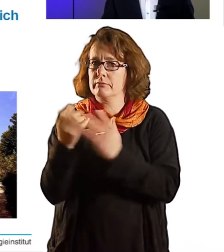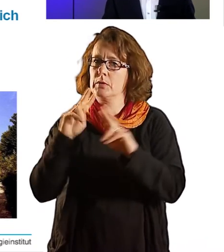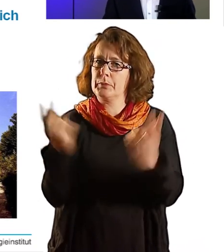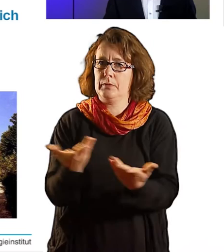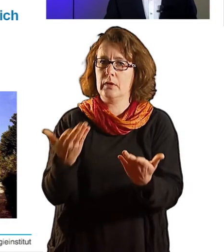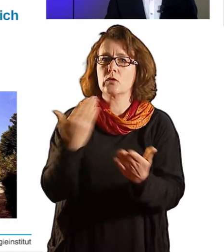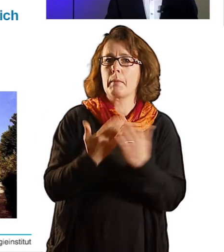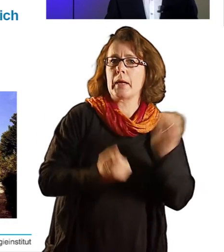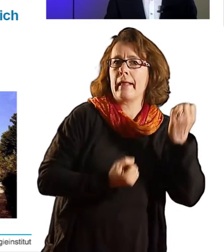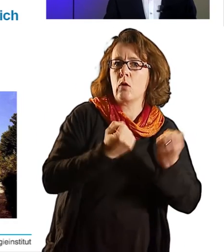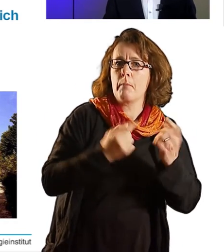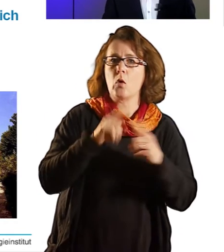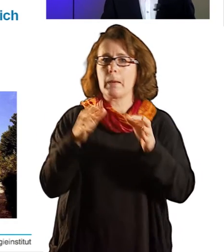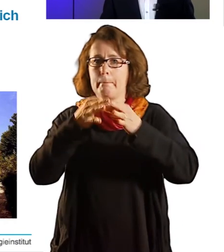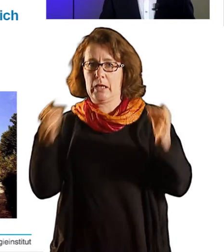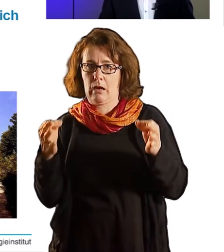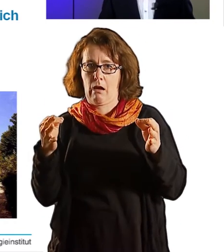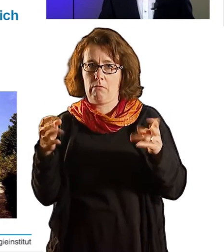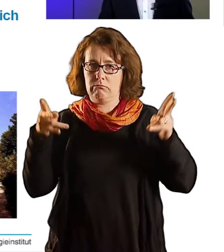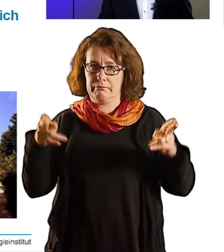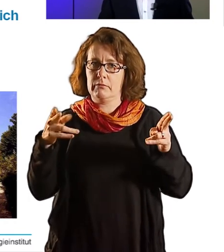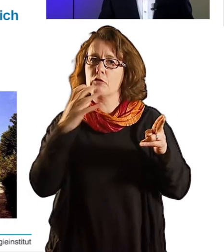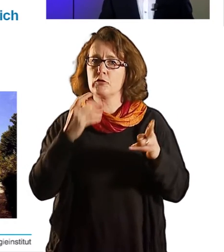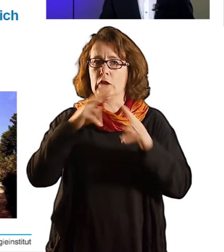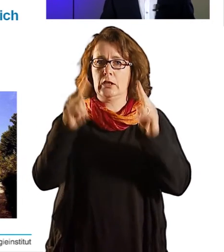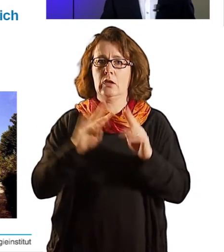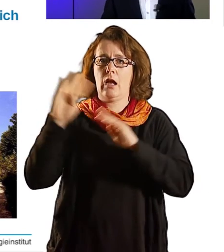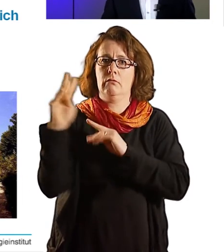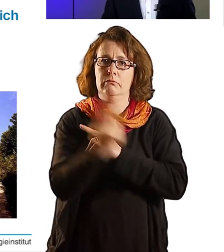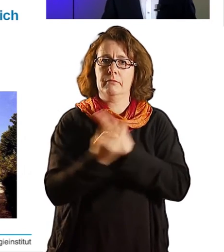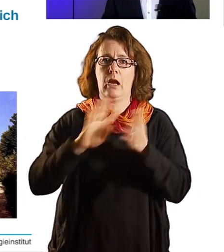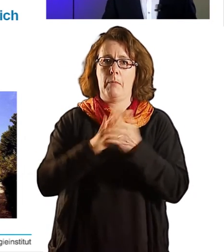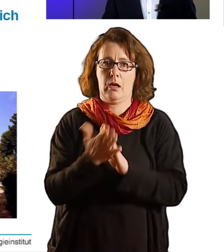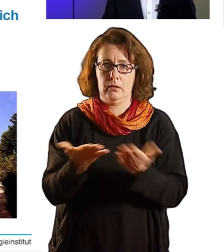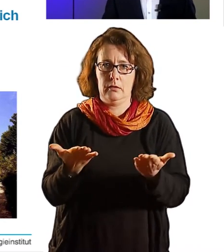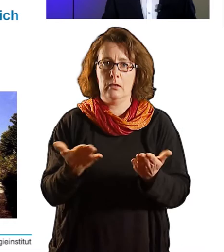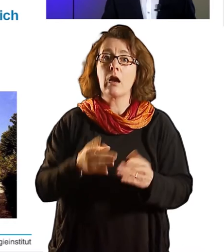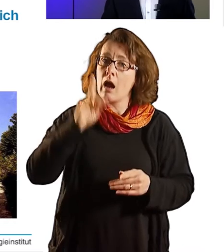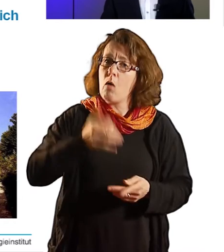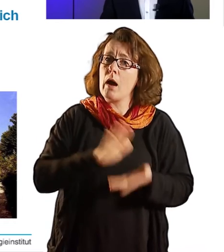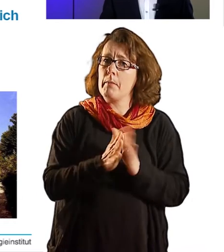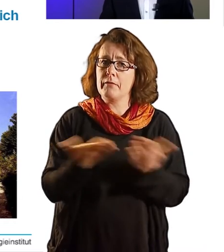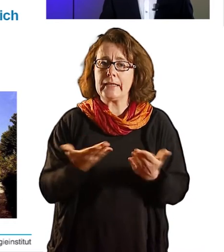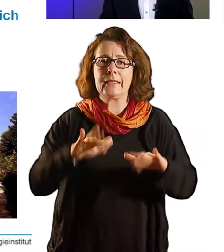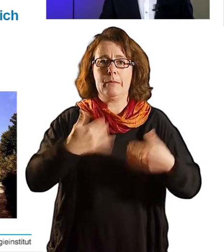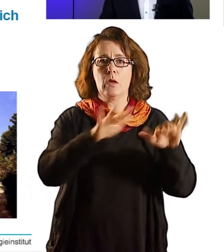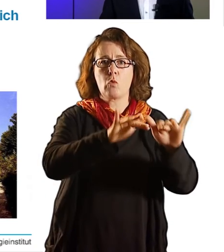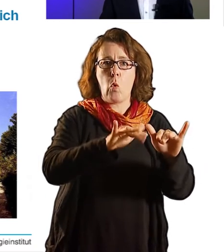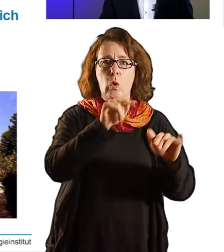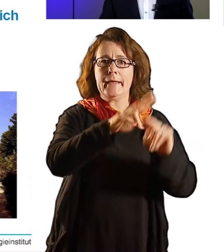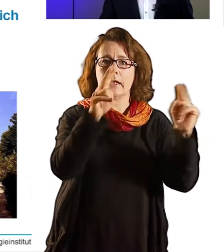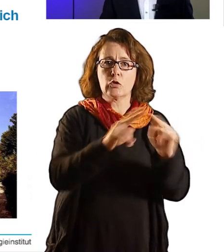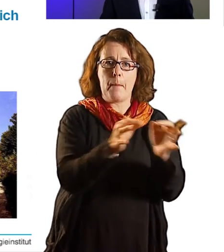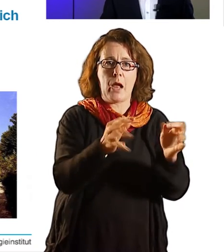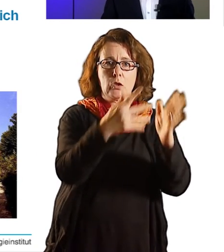der Masse und den Meter als Einheit der Länge. Es wurde ebenfalls vereinbart, ein internationales Büro für Maße und Gewichte einzurichten.